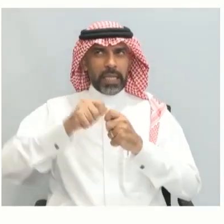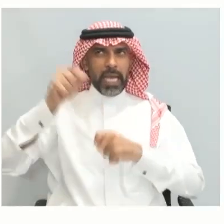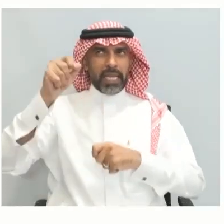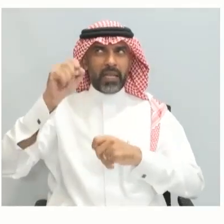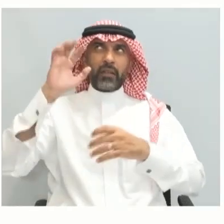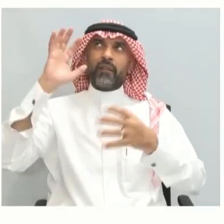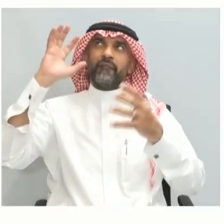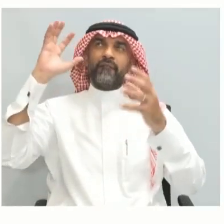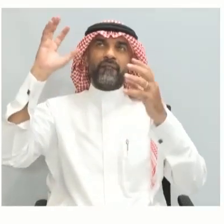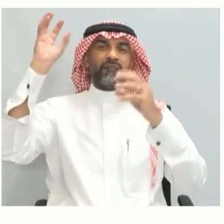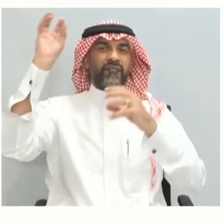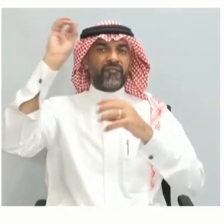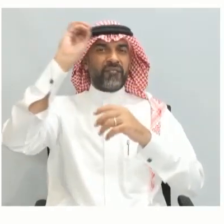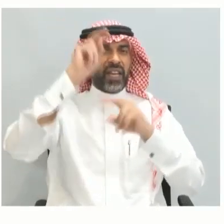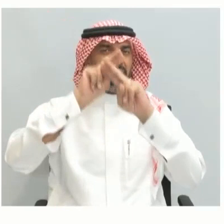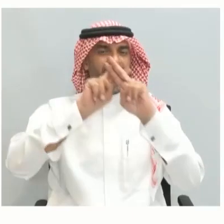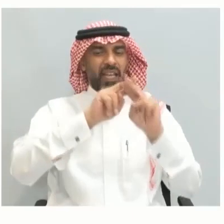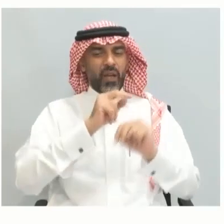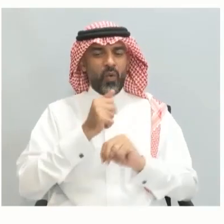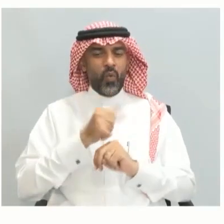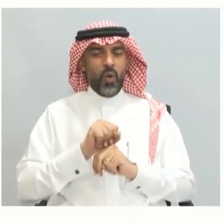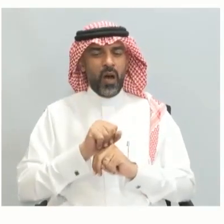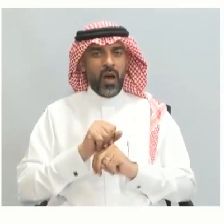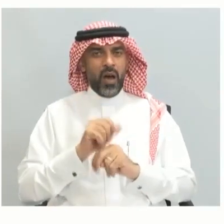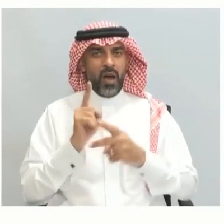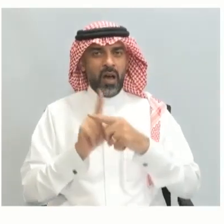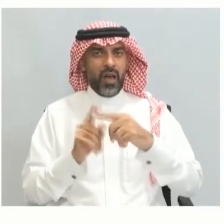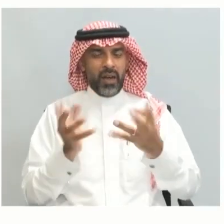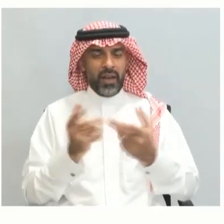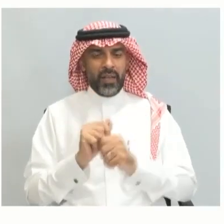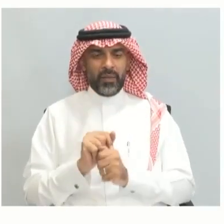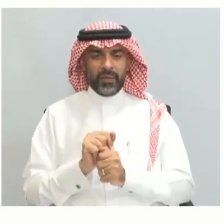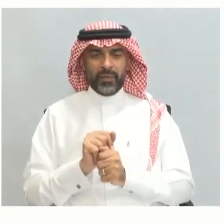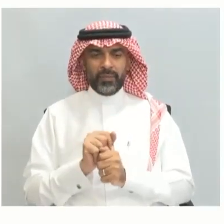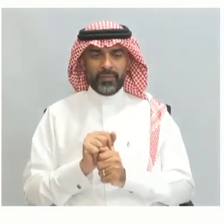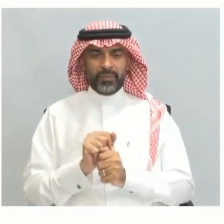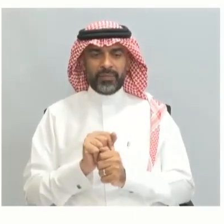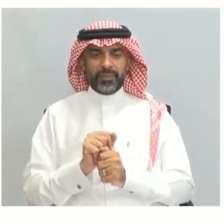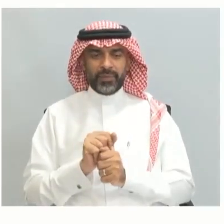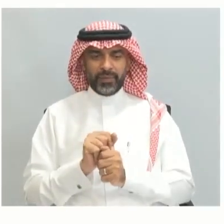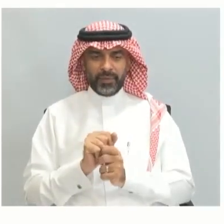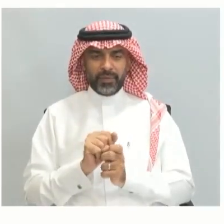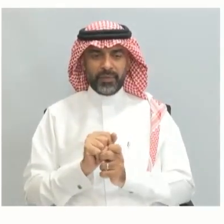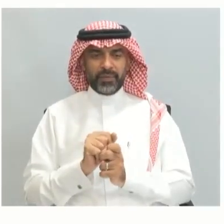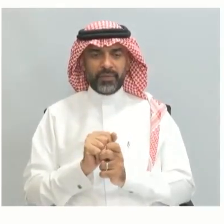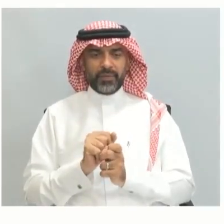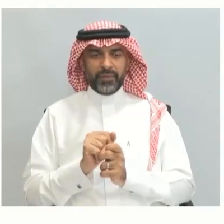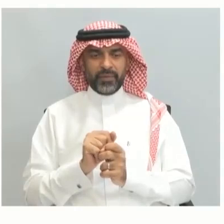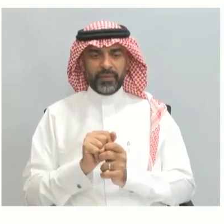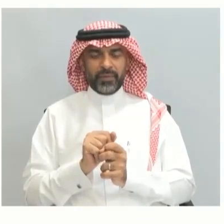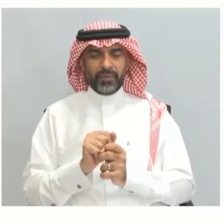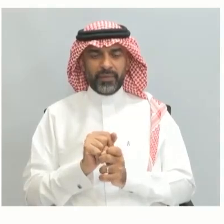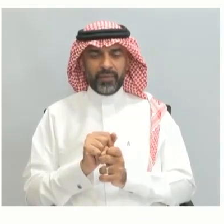استطاع المسلمون ان يضعوا خطوط الطول مع اختلاف الاوقات